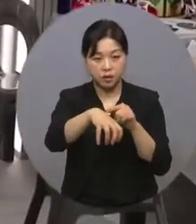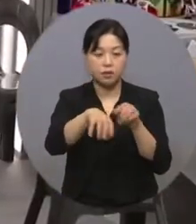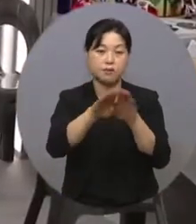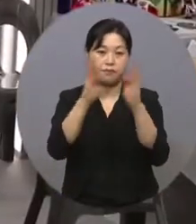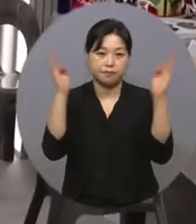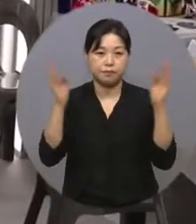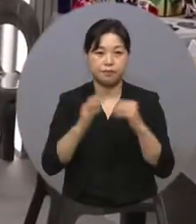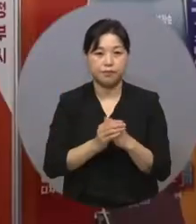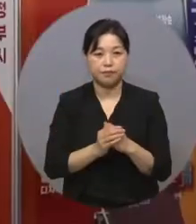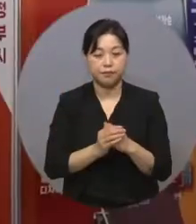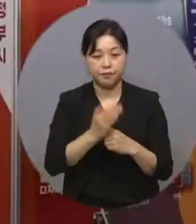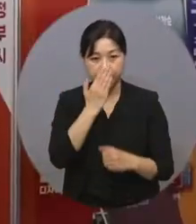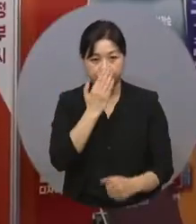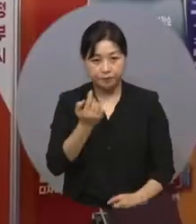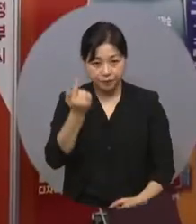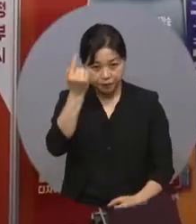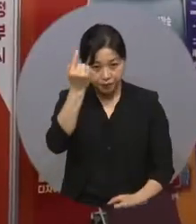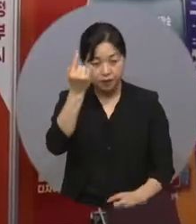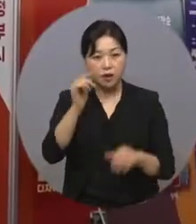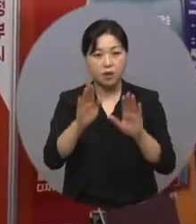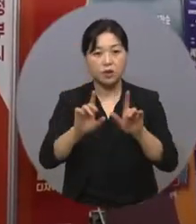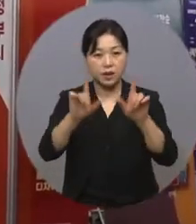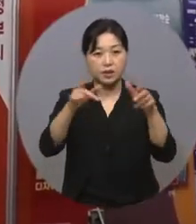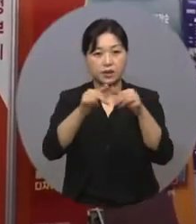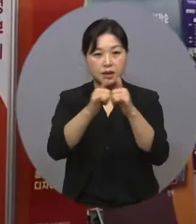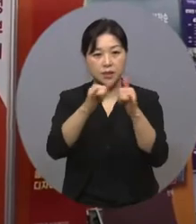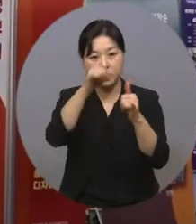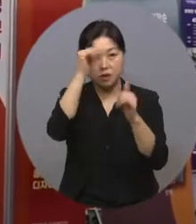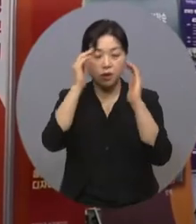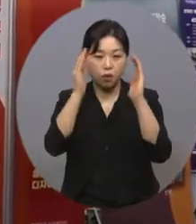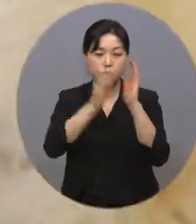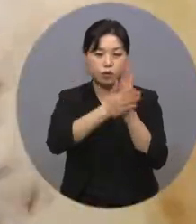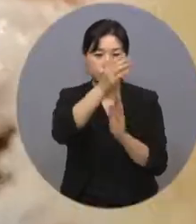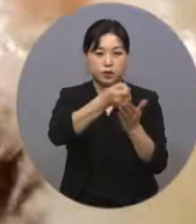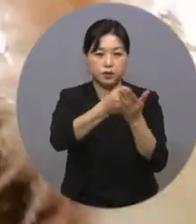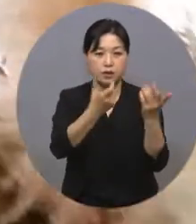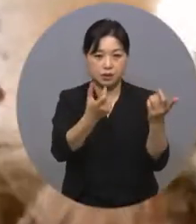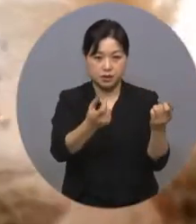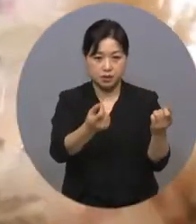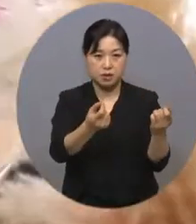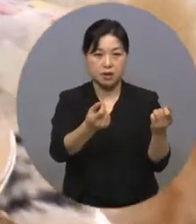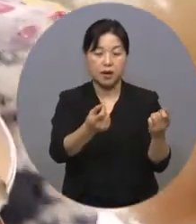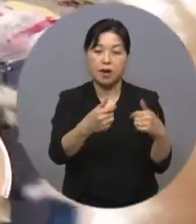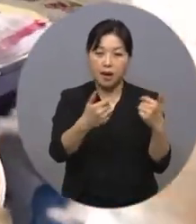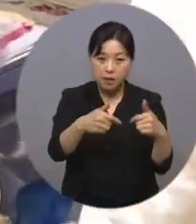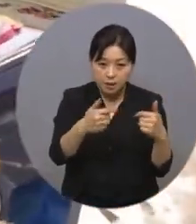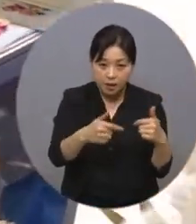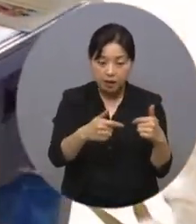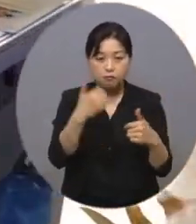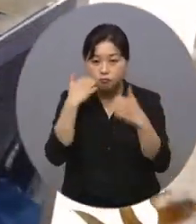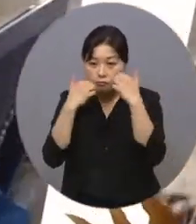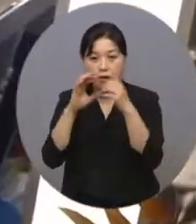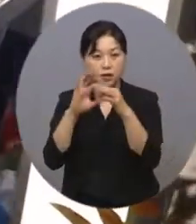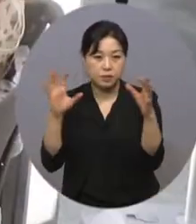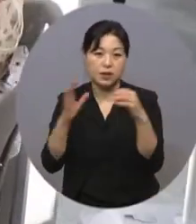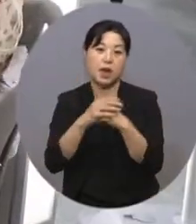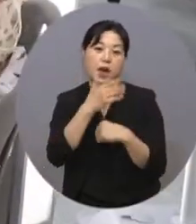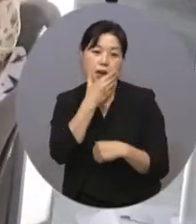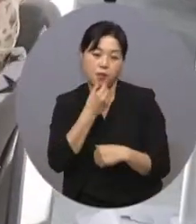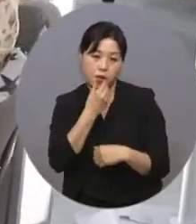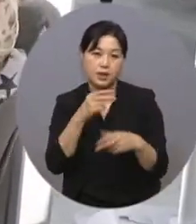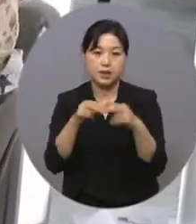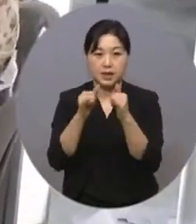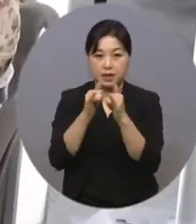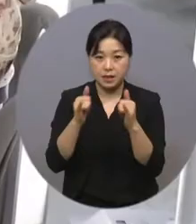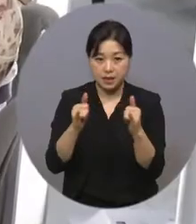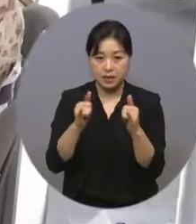순천시는 올해 장애인 평생학습 도시로 선정되어 언제든 누구든 행복한 장애인 평생학습